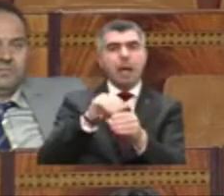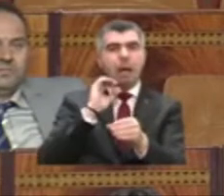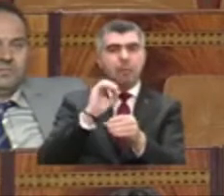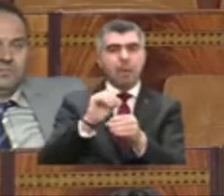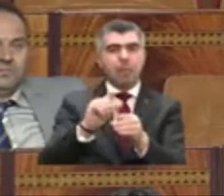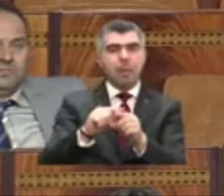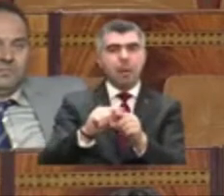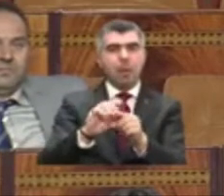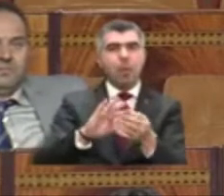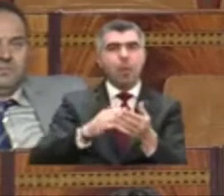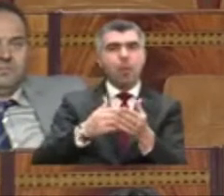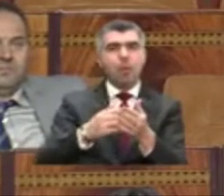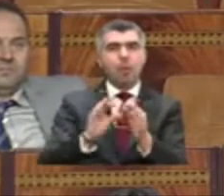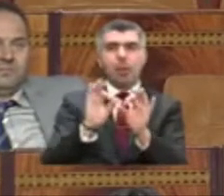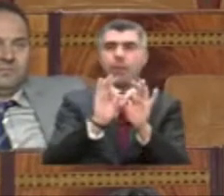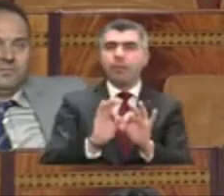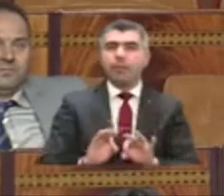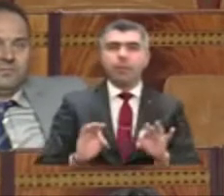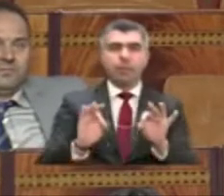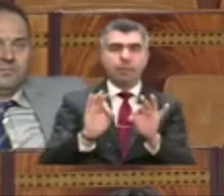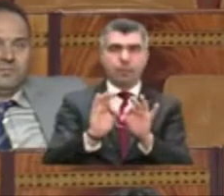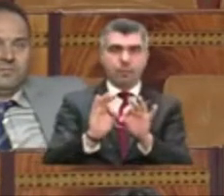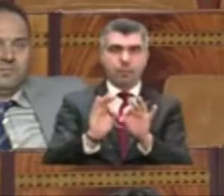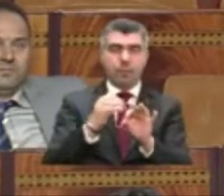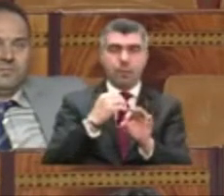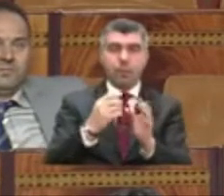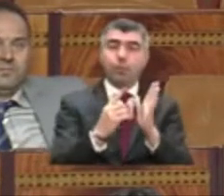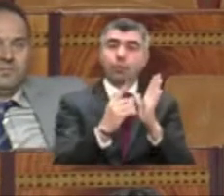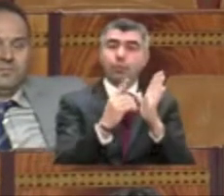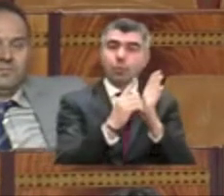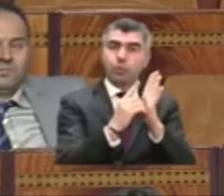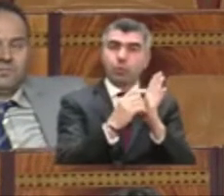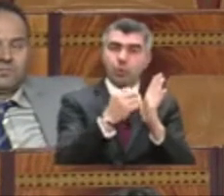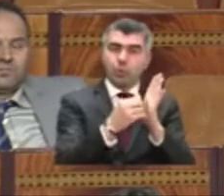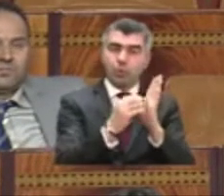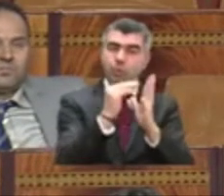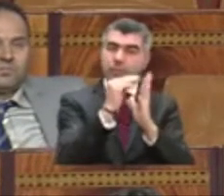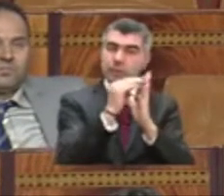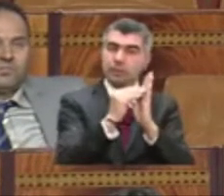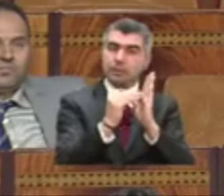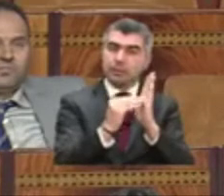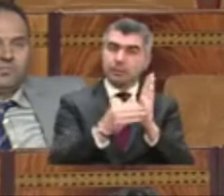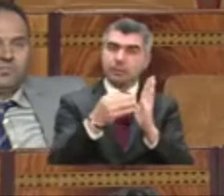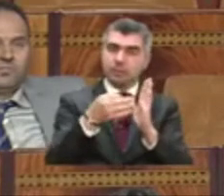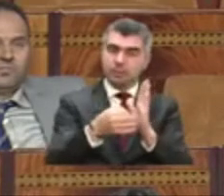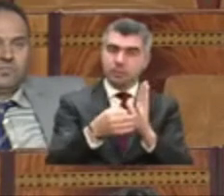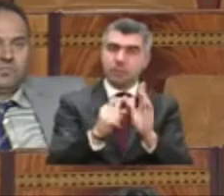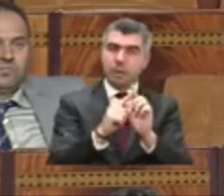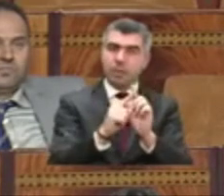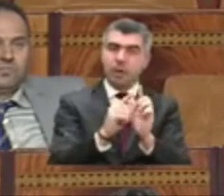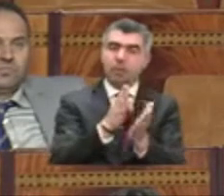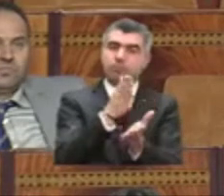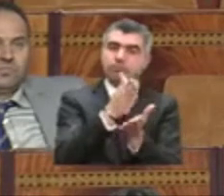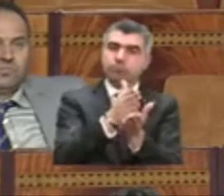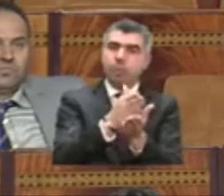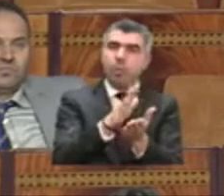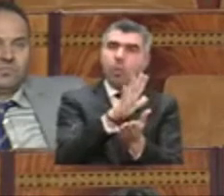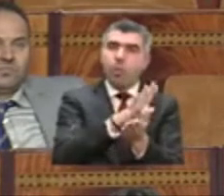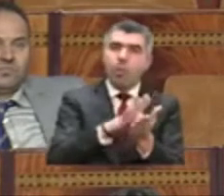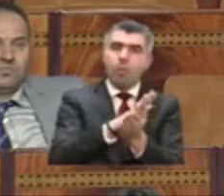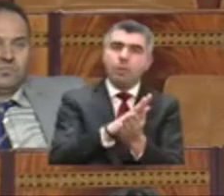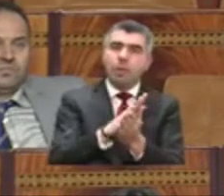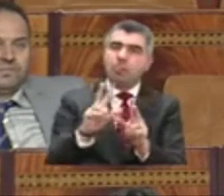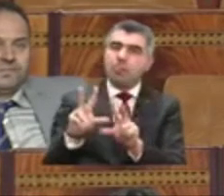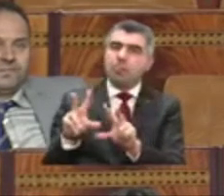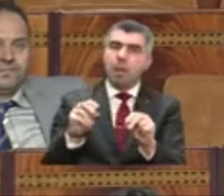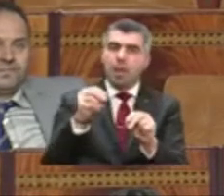محسوبين يعني على هذا المجلس، في الوقت اللي كينص الدستور في الفصل ديالو على حقوق المعارضه وحقوق غير المنتسبين، وهناك